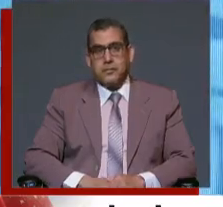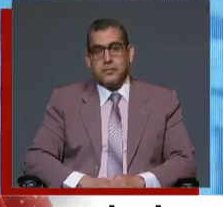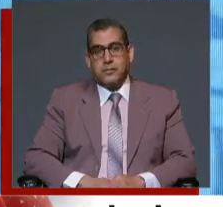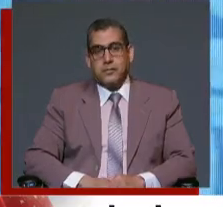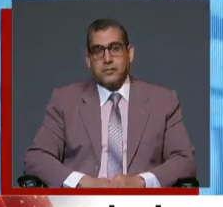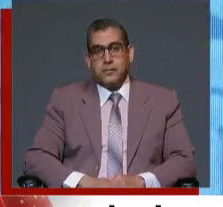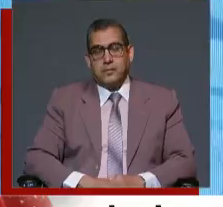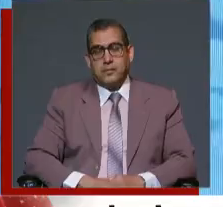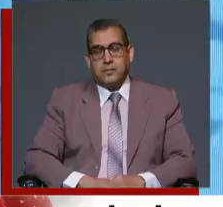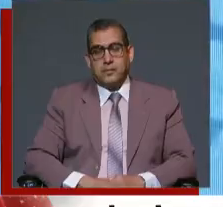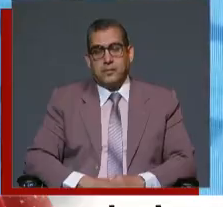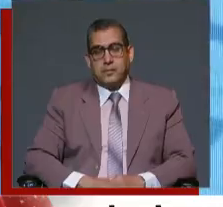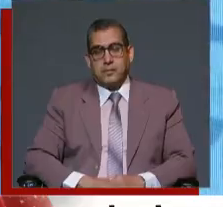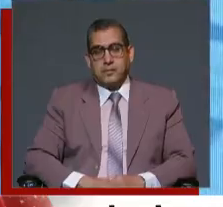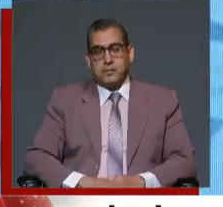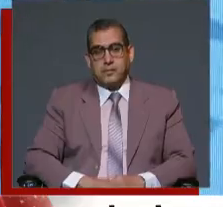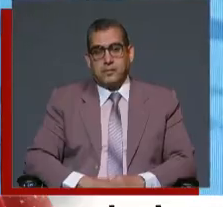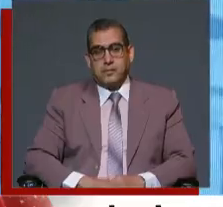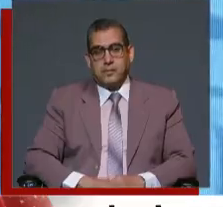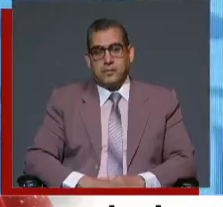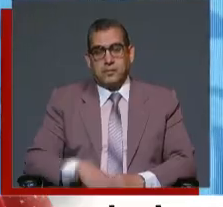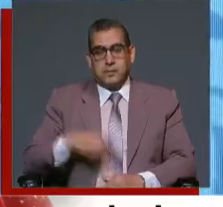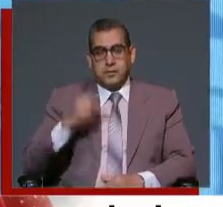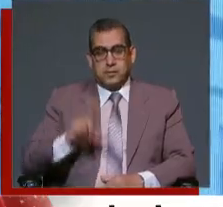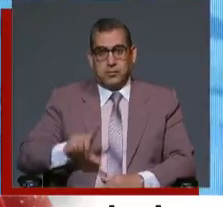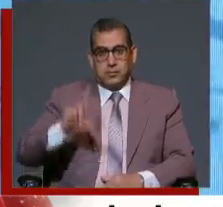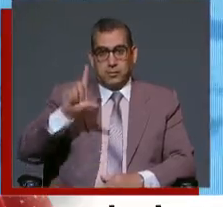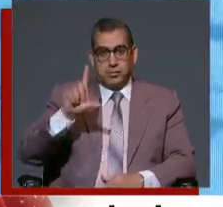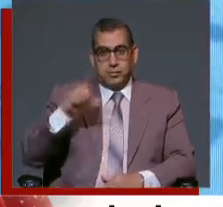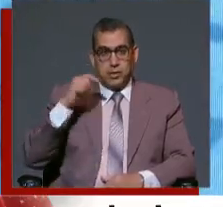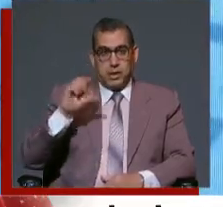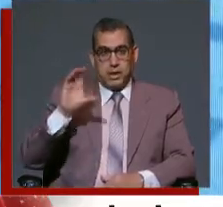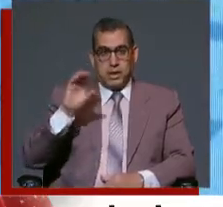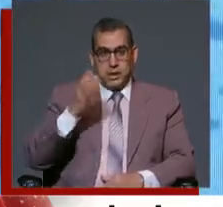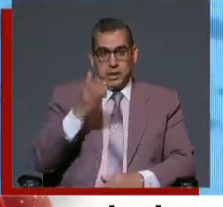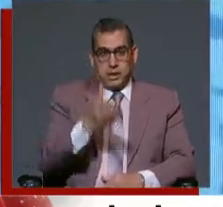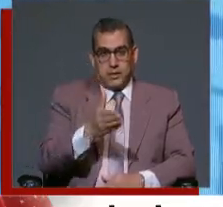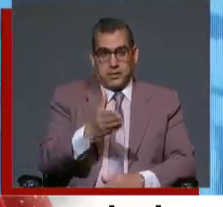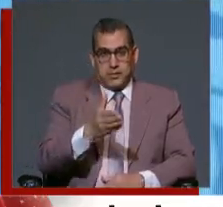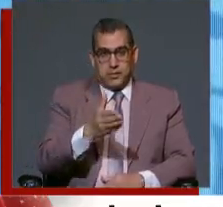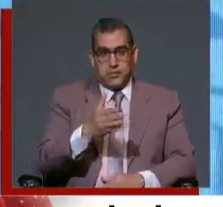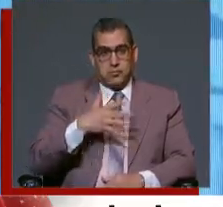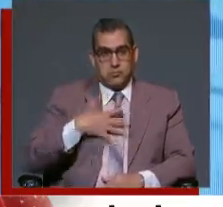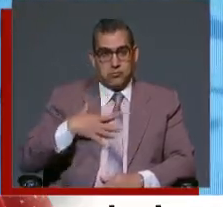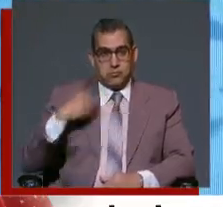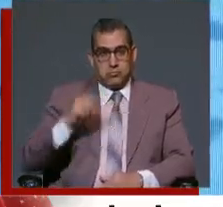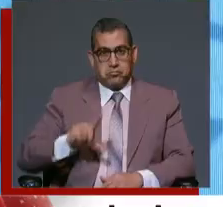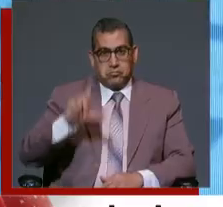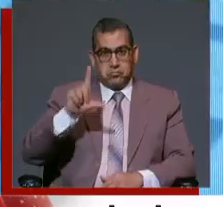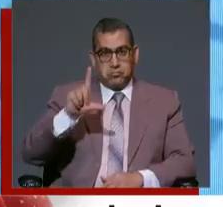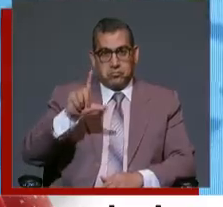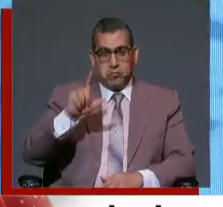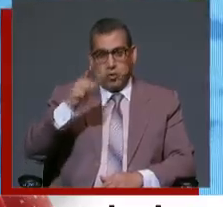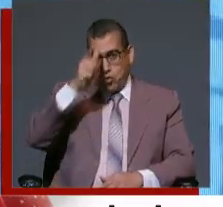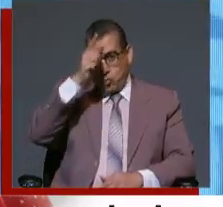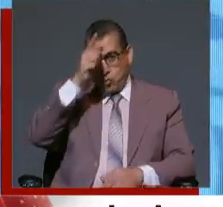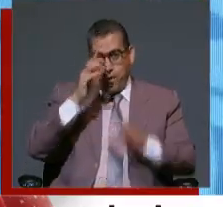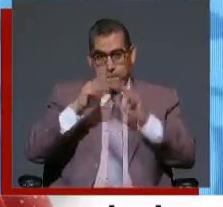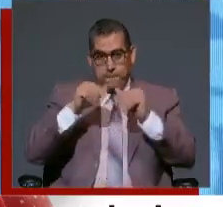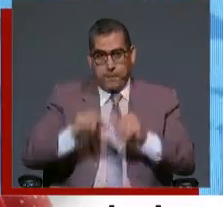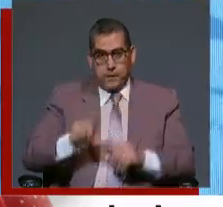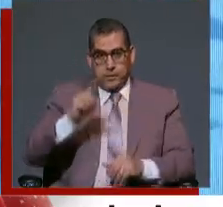Abdel Fattah el-Sisi, معالي السيد عبد الفتاح السيسي، فخامة رئيس جمهورية مصر